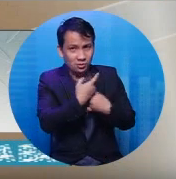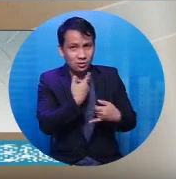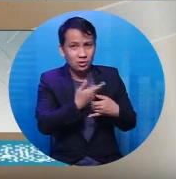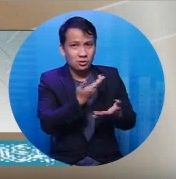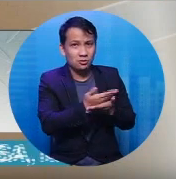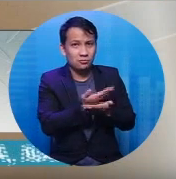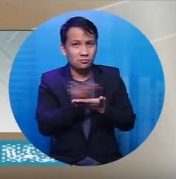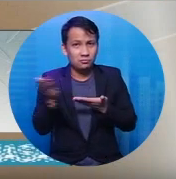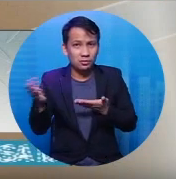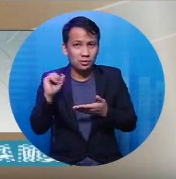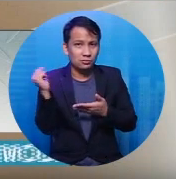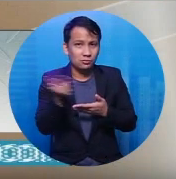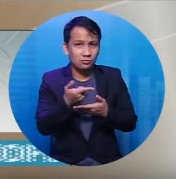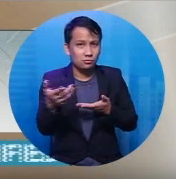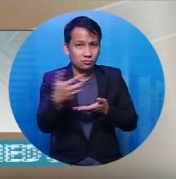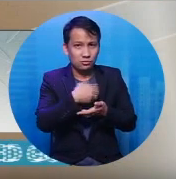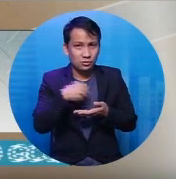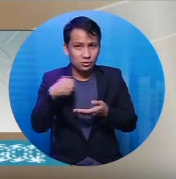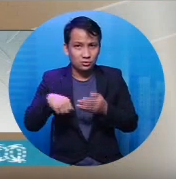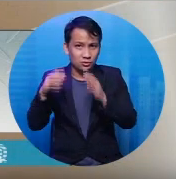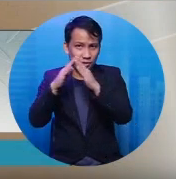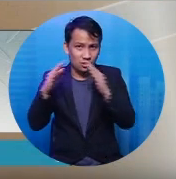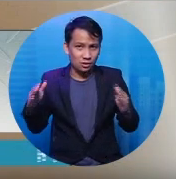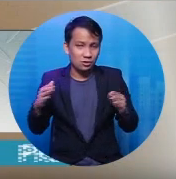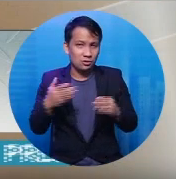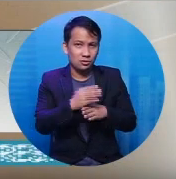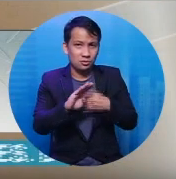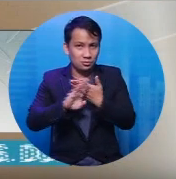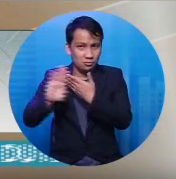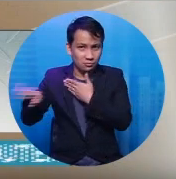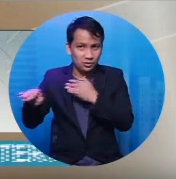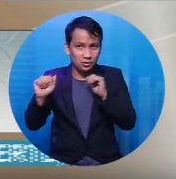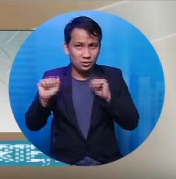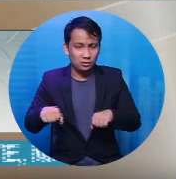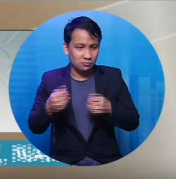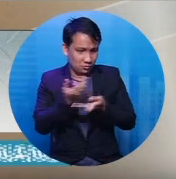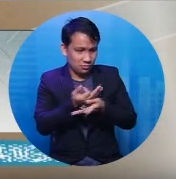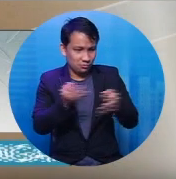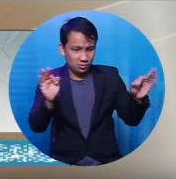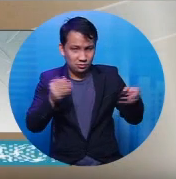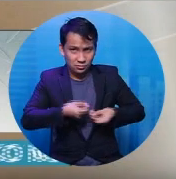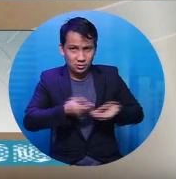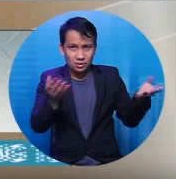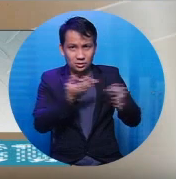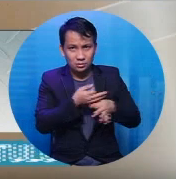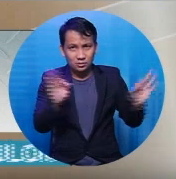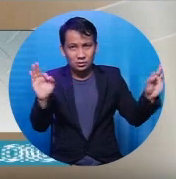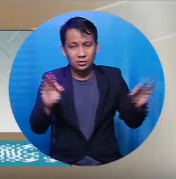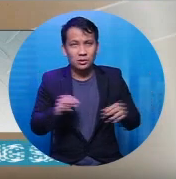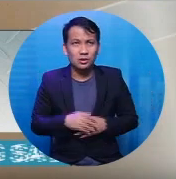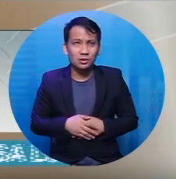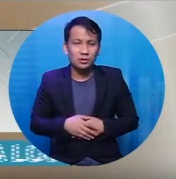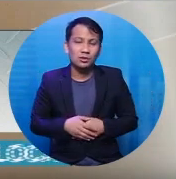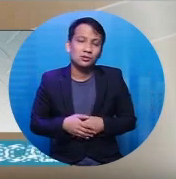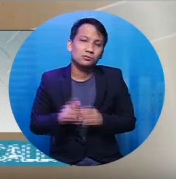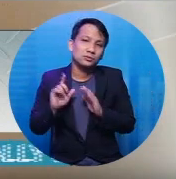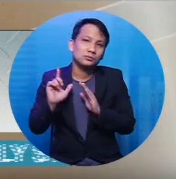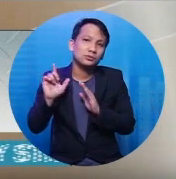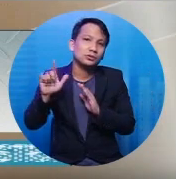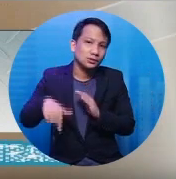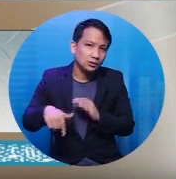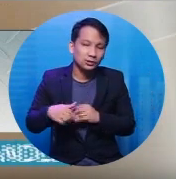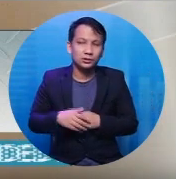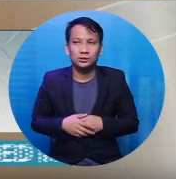mo na lang sa akin yung lahat ng gastos ko dito sa bahay. Bigyan naman kita ng kalayaan, sabi ko, idol. Okay.